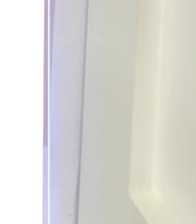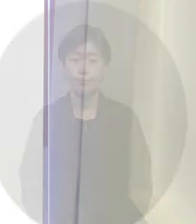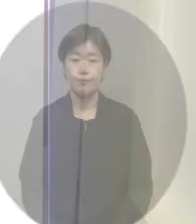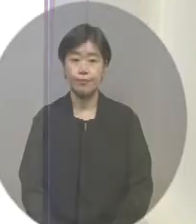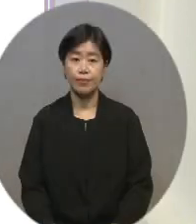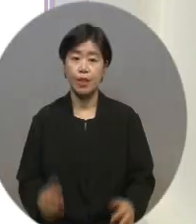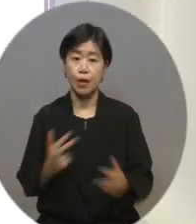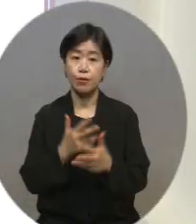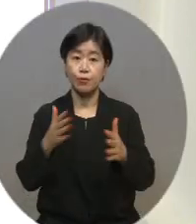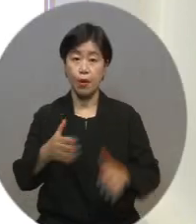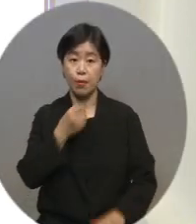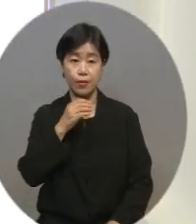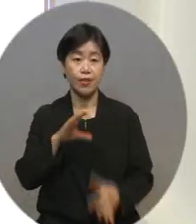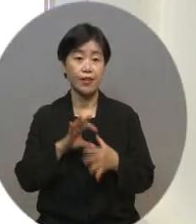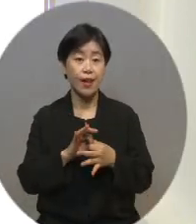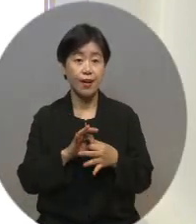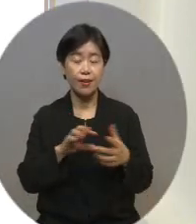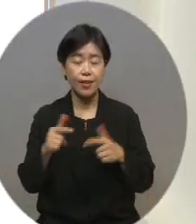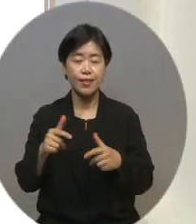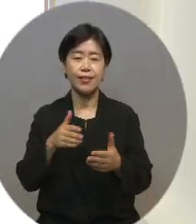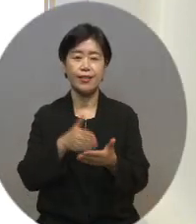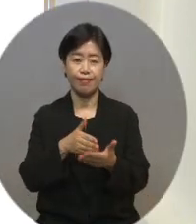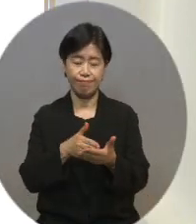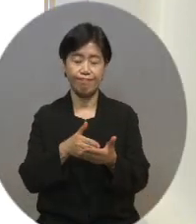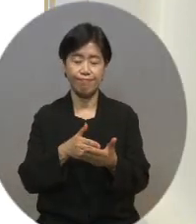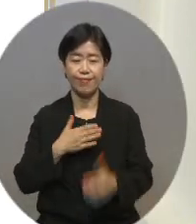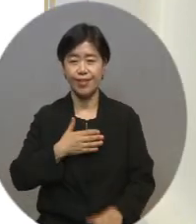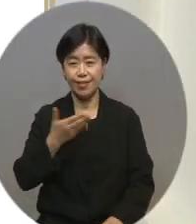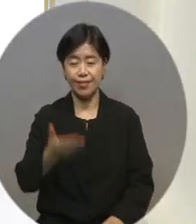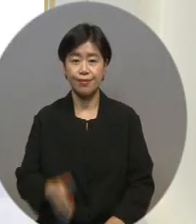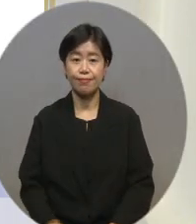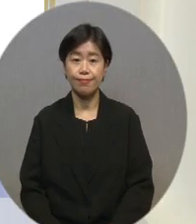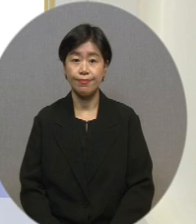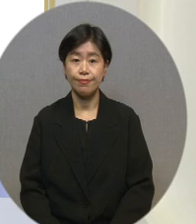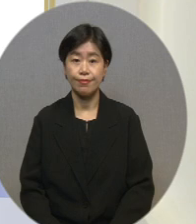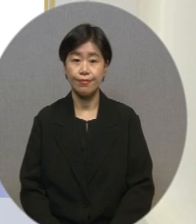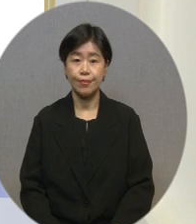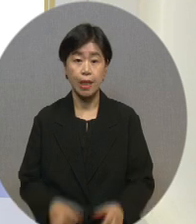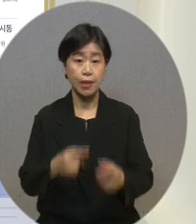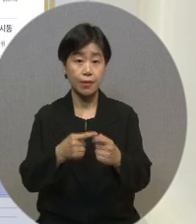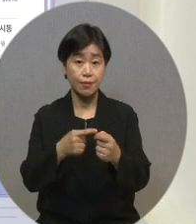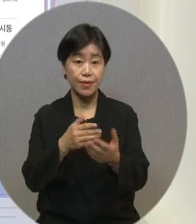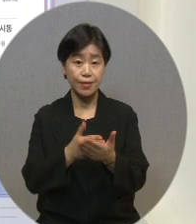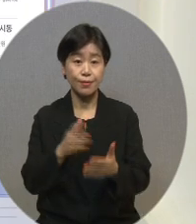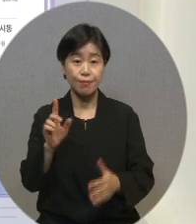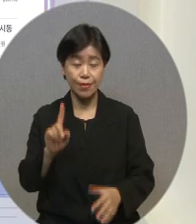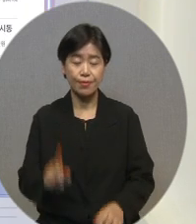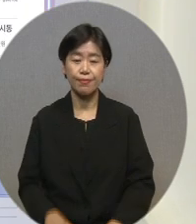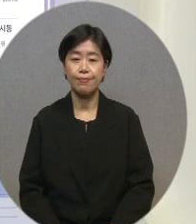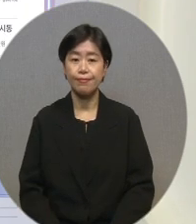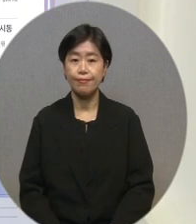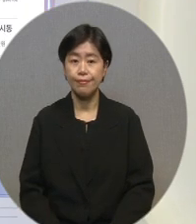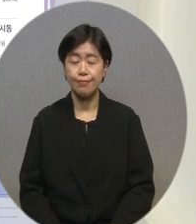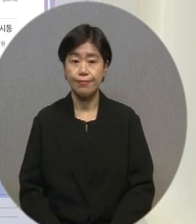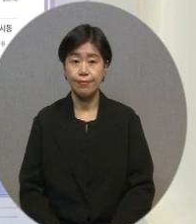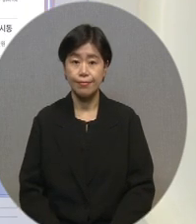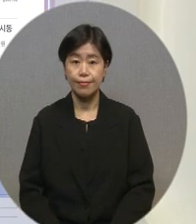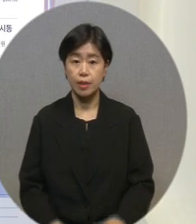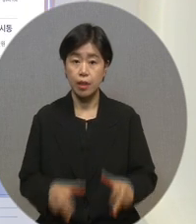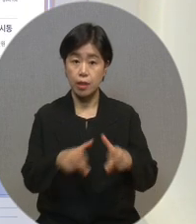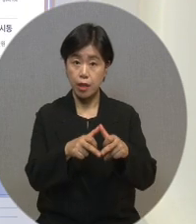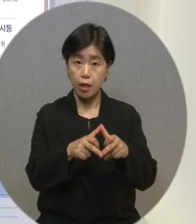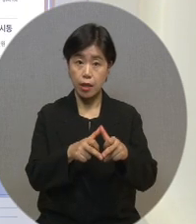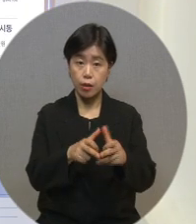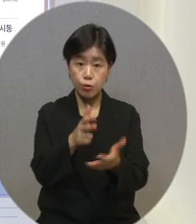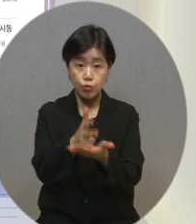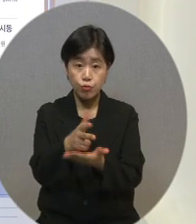한주간의 복직의 소식을 장애인 신문과 함께 만나봅니다 먼저 오늘 장애인 신문 면입니다 장애인 주차